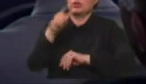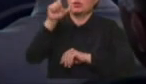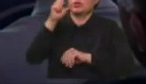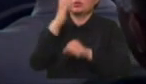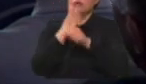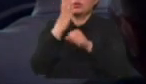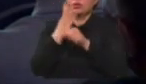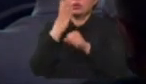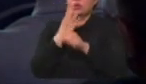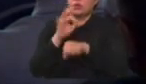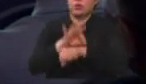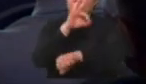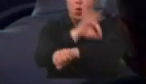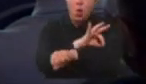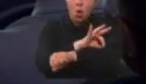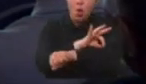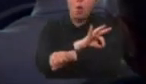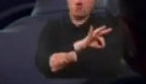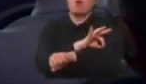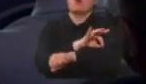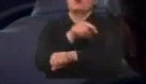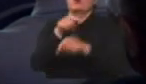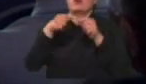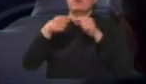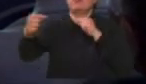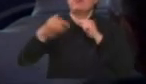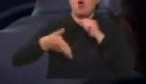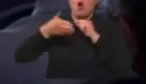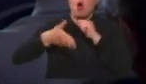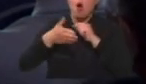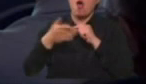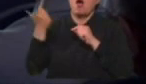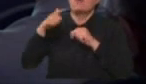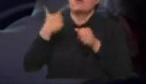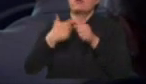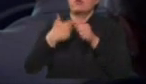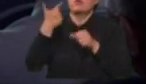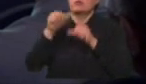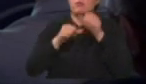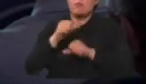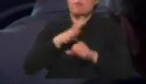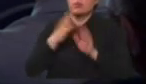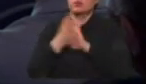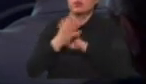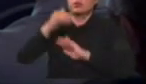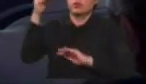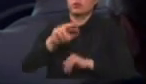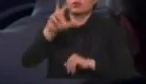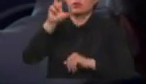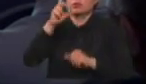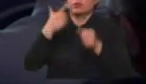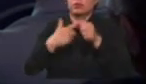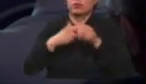19 240 kilometrów długości linii kolejowej, w 2021